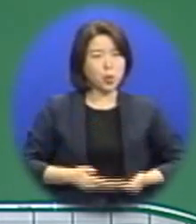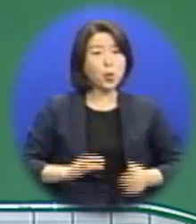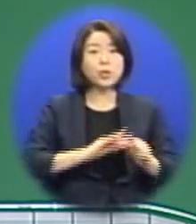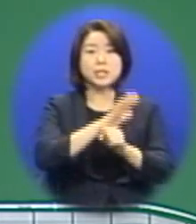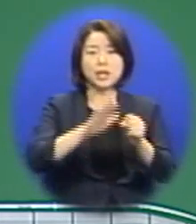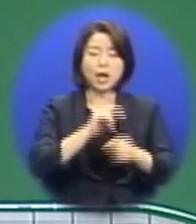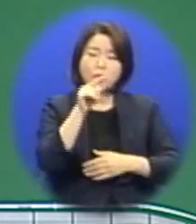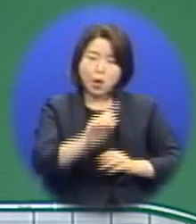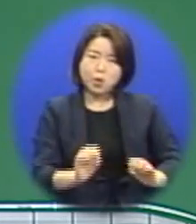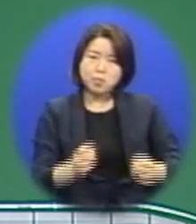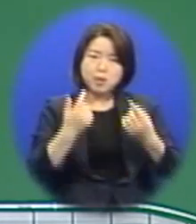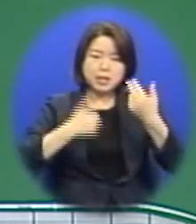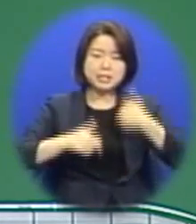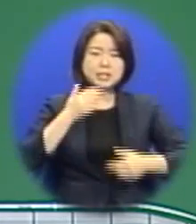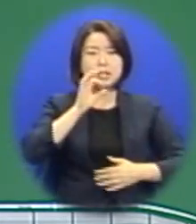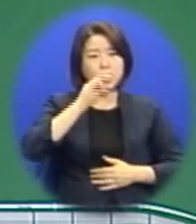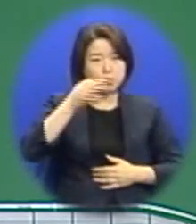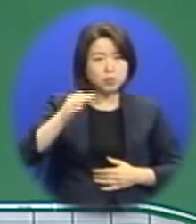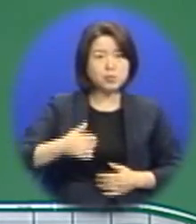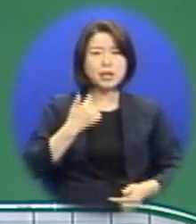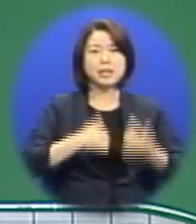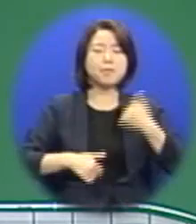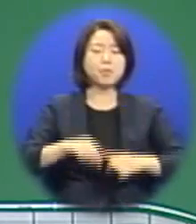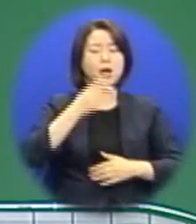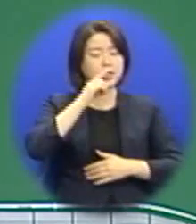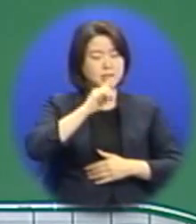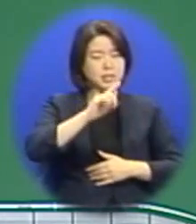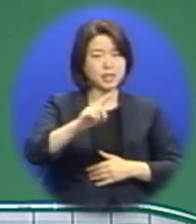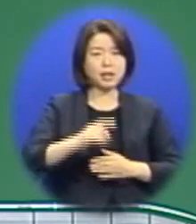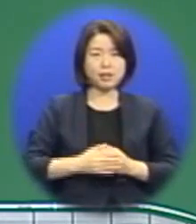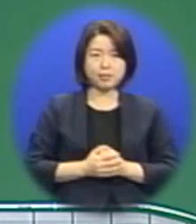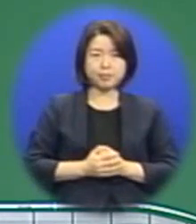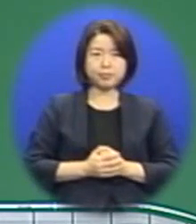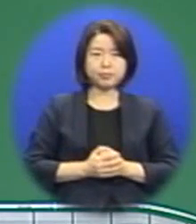너로 말미암아 즐거이 부르며 기뻐하시리라 하리라.